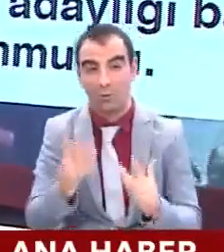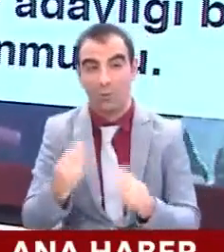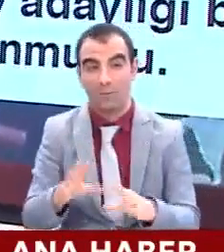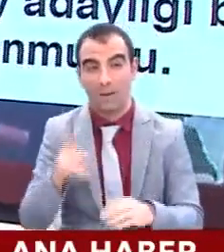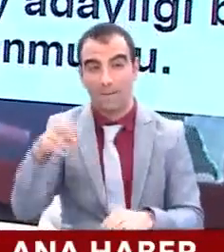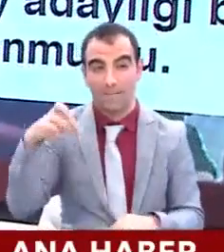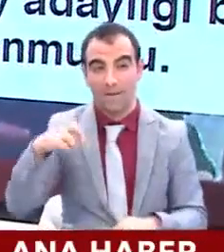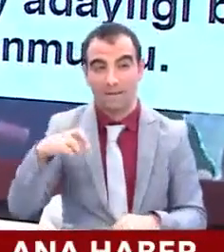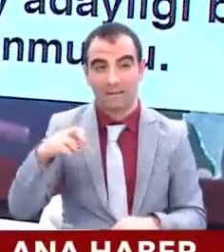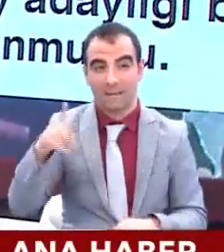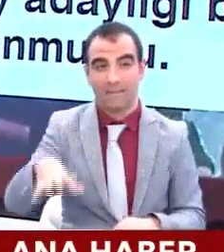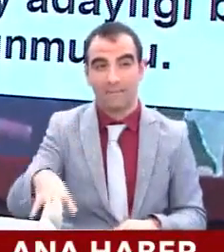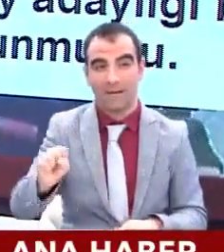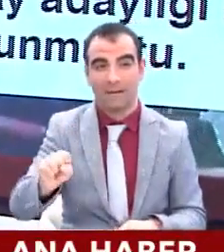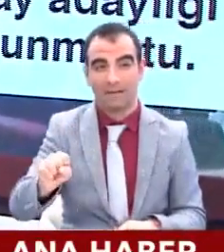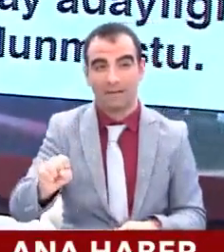partilerin genel merkezleri karar